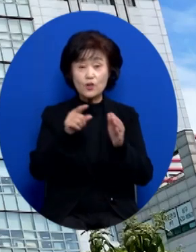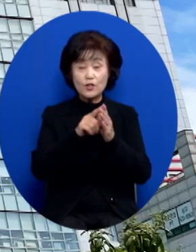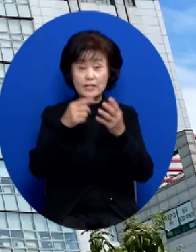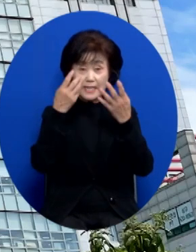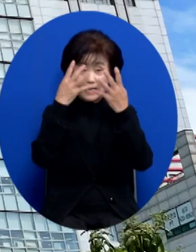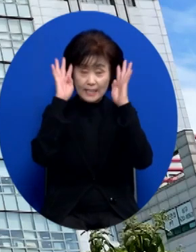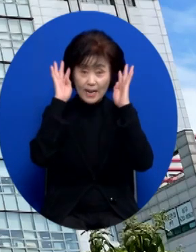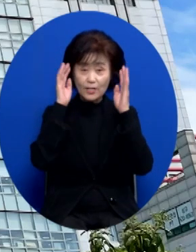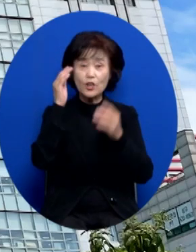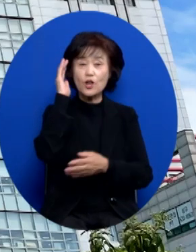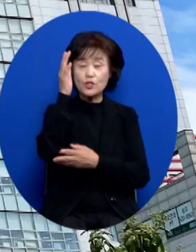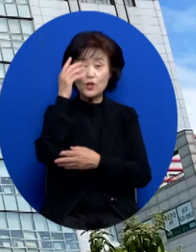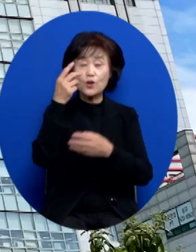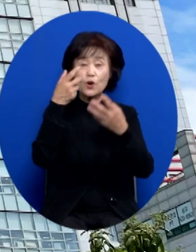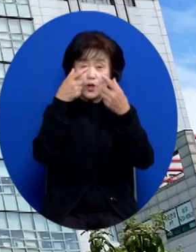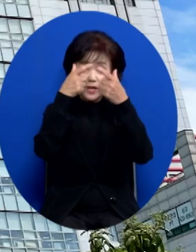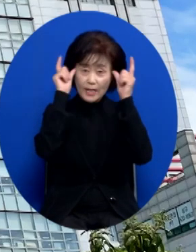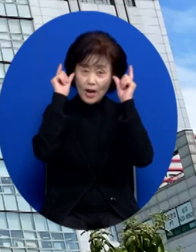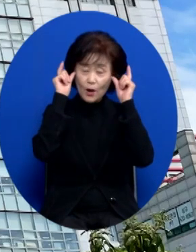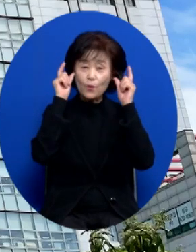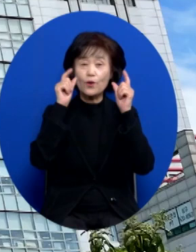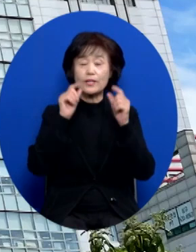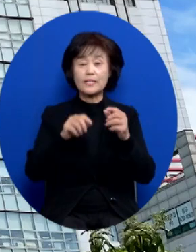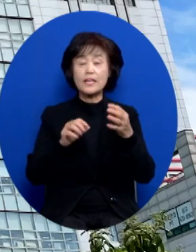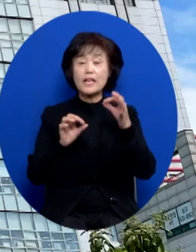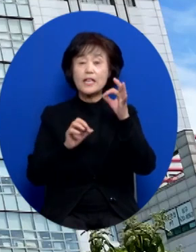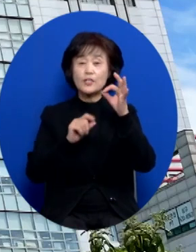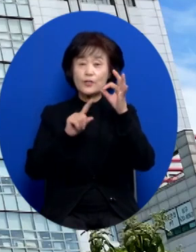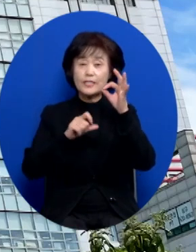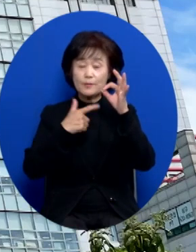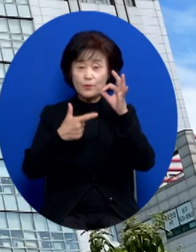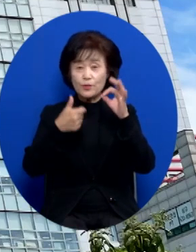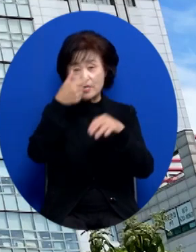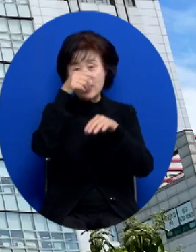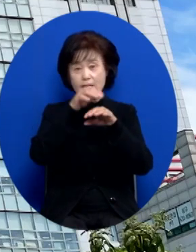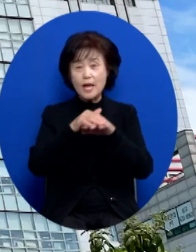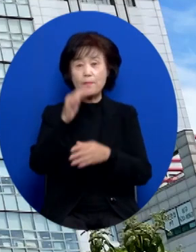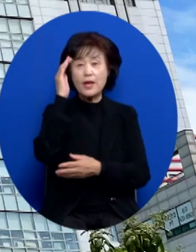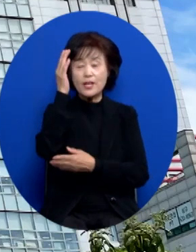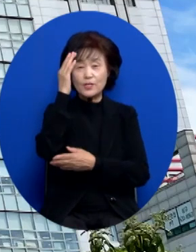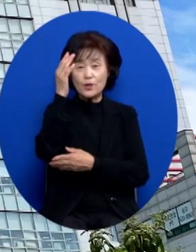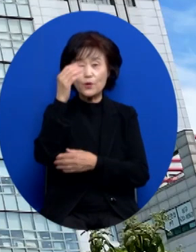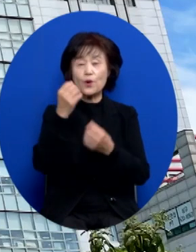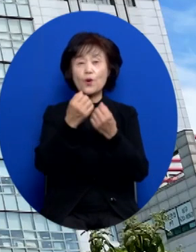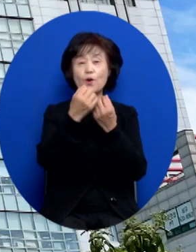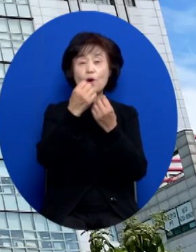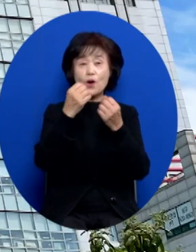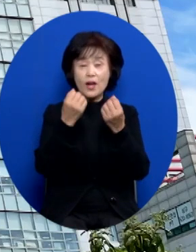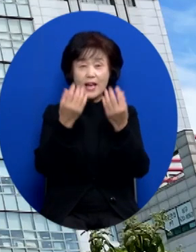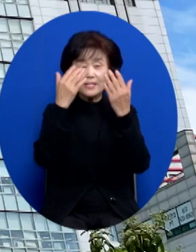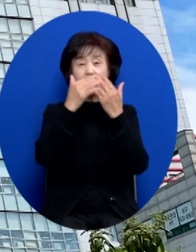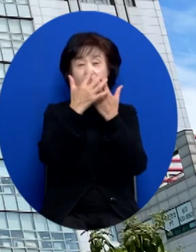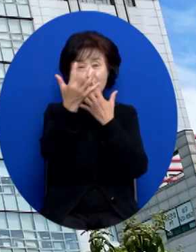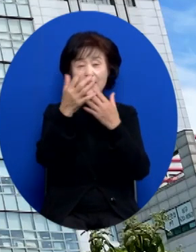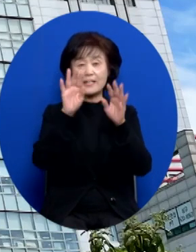서울신학대학교 설교대학원이 16일 예배 설교 콘퍼런스를 개최합니다. 콘퍼런스에서는 그리스도 중심적 설교의 저자